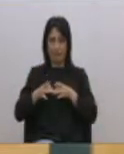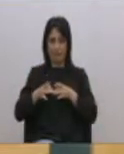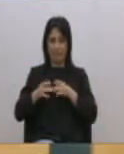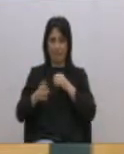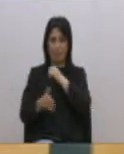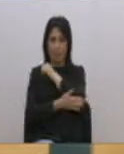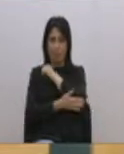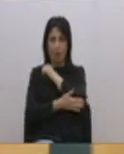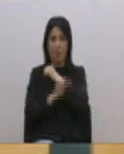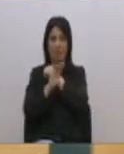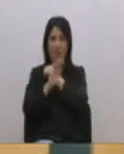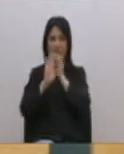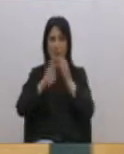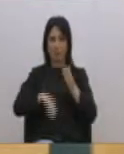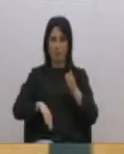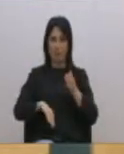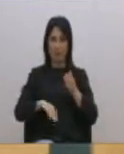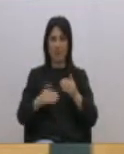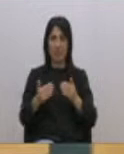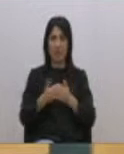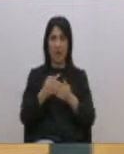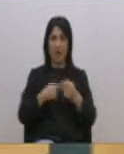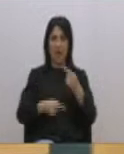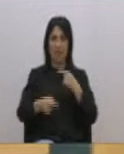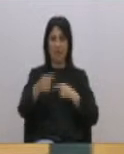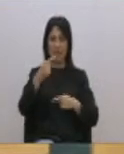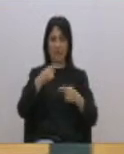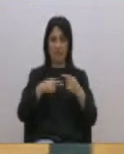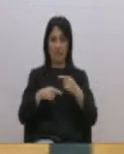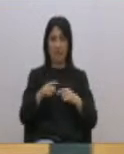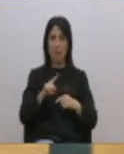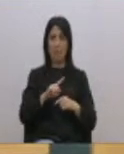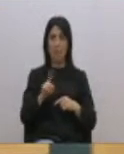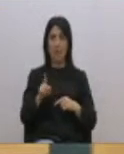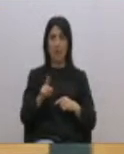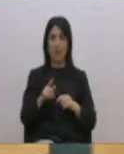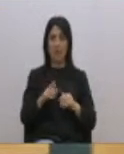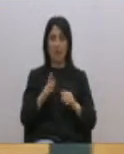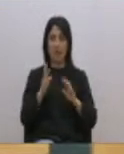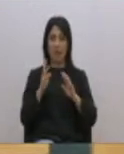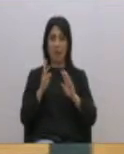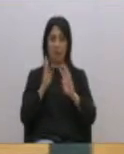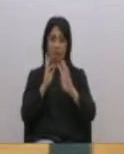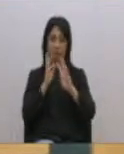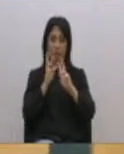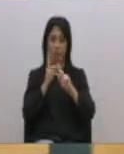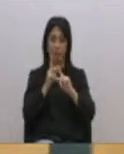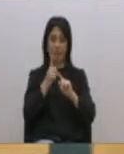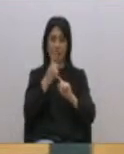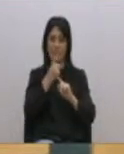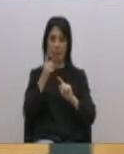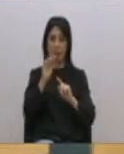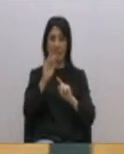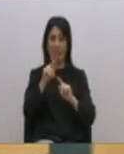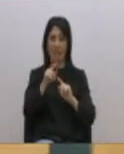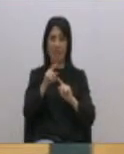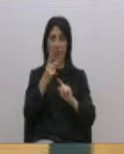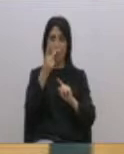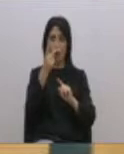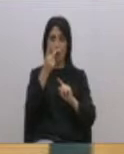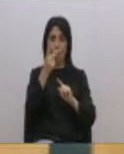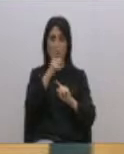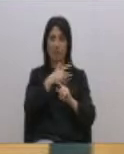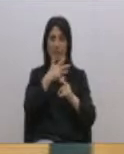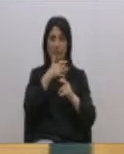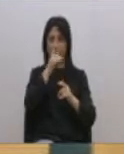და ბოლოს უფრაქციო და ახალ წრეზეც ესე მიდის. Მაგრამ მიყოლებით თითო ფრაქციიდან 2 წევრზე მეტი